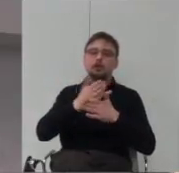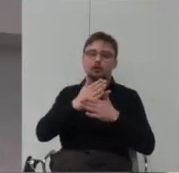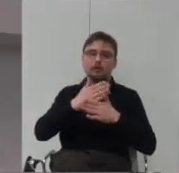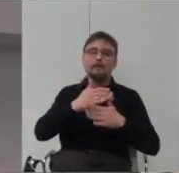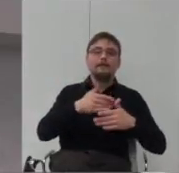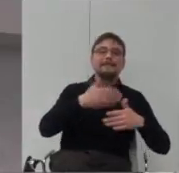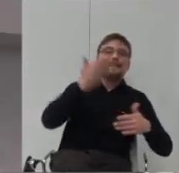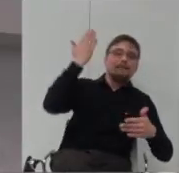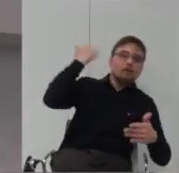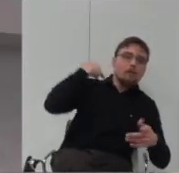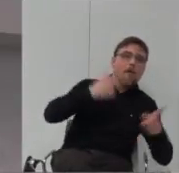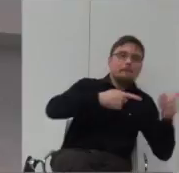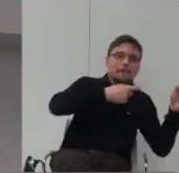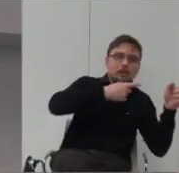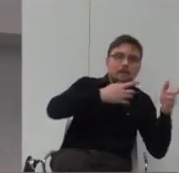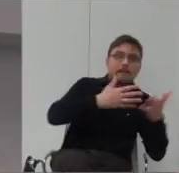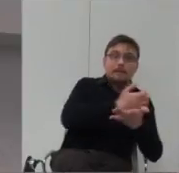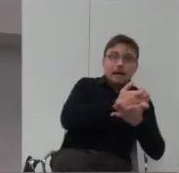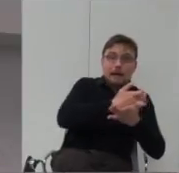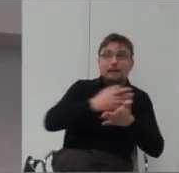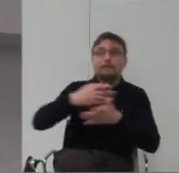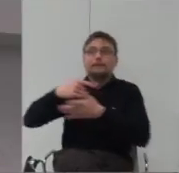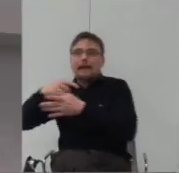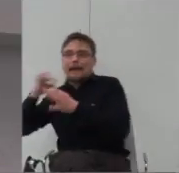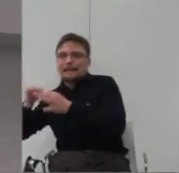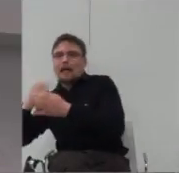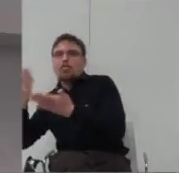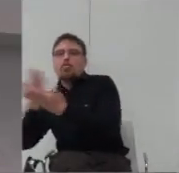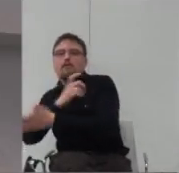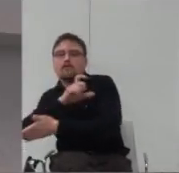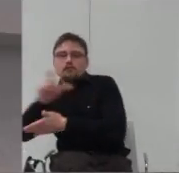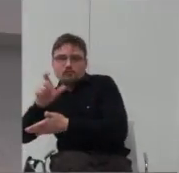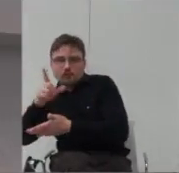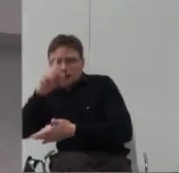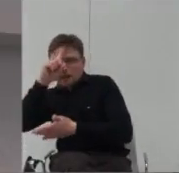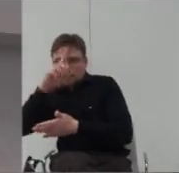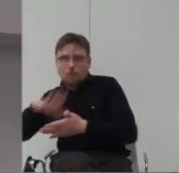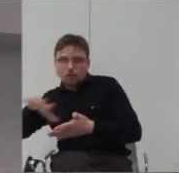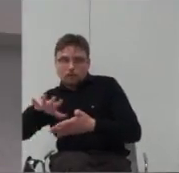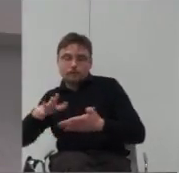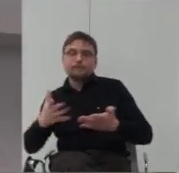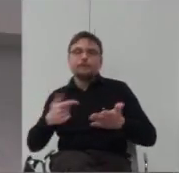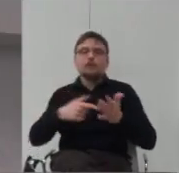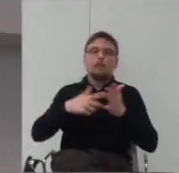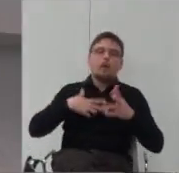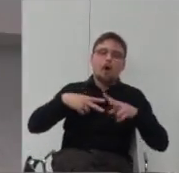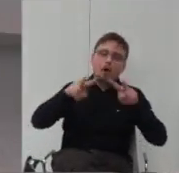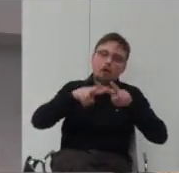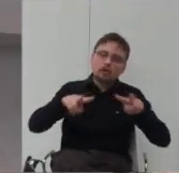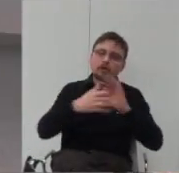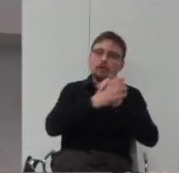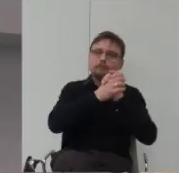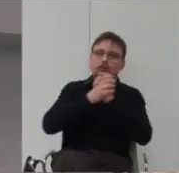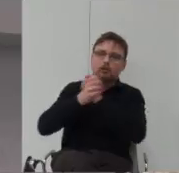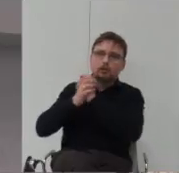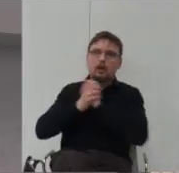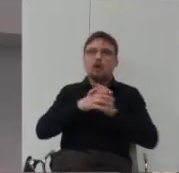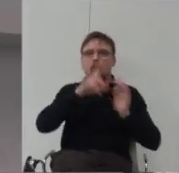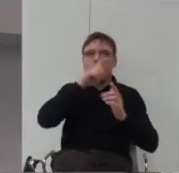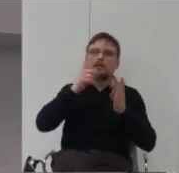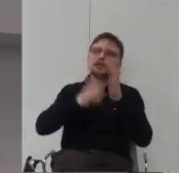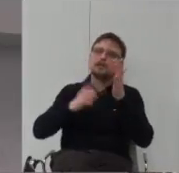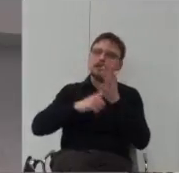Ówczesny model stanowił taką formę przejściową między koczowniczymi grupami myśliwych zbieraczy, a współczesną sytuacją. Były to